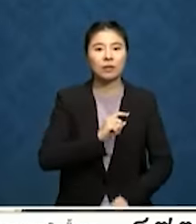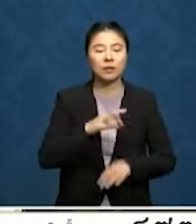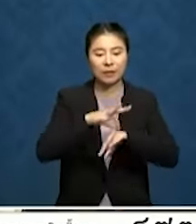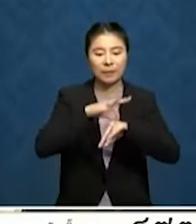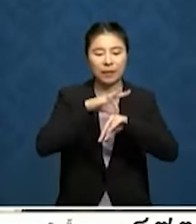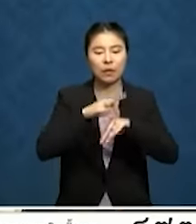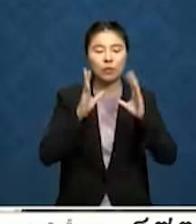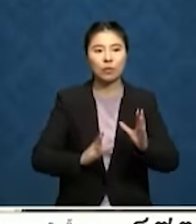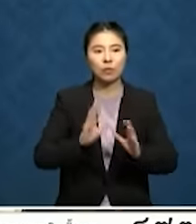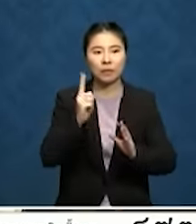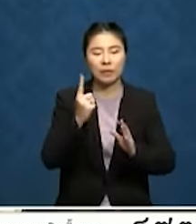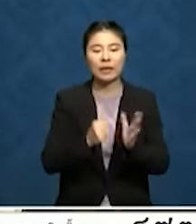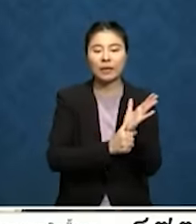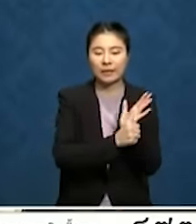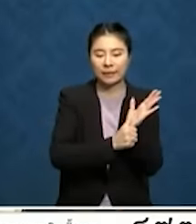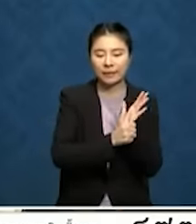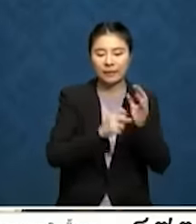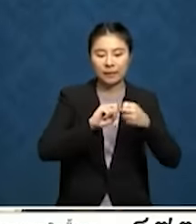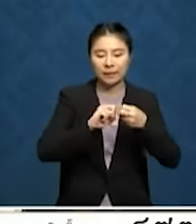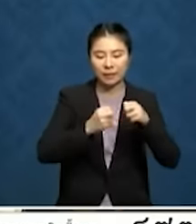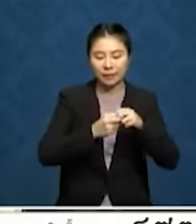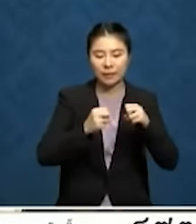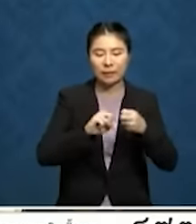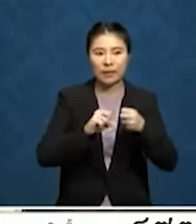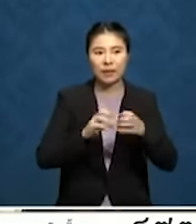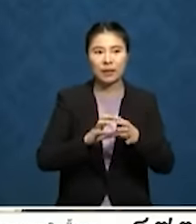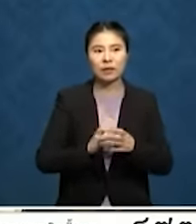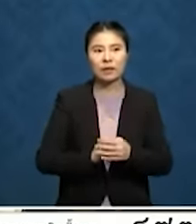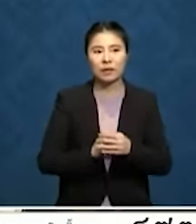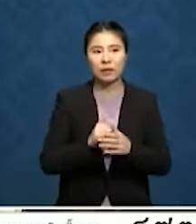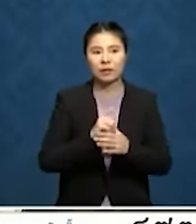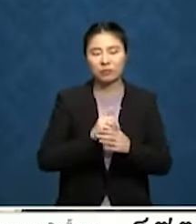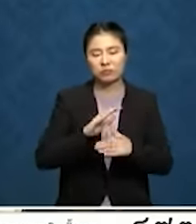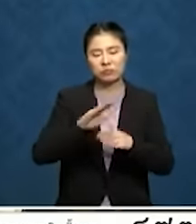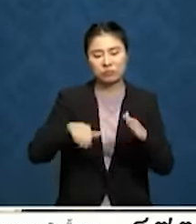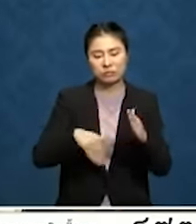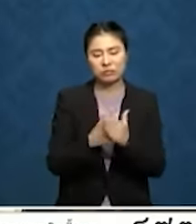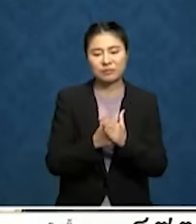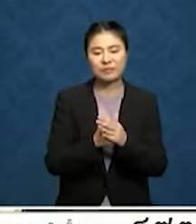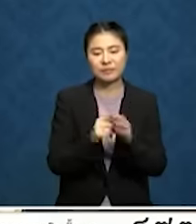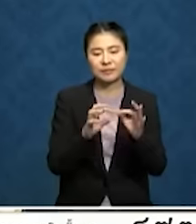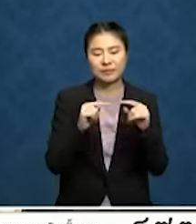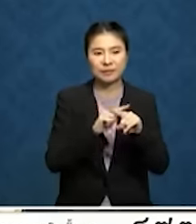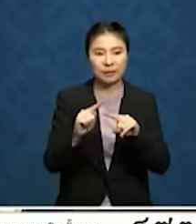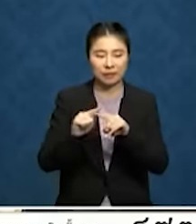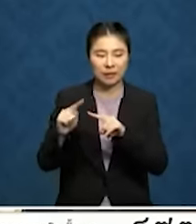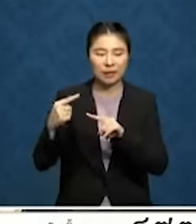คือการกลับไปแก้ไขปัญหาที่ต้นตอที่ทำให้พวกเราต้องมานั่งอยู่ในสภาผู้แทนราษฎร